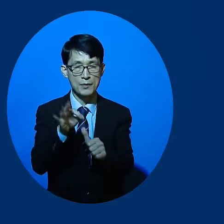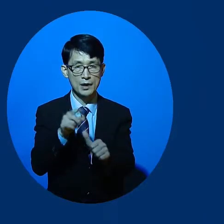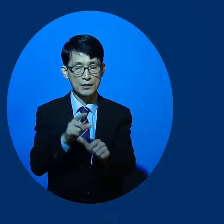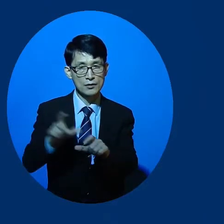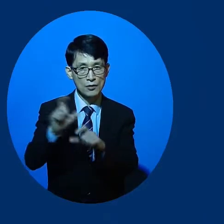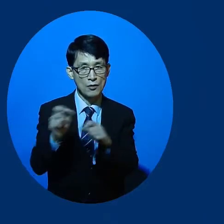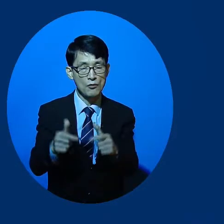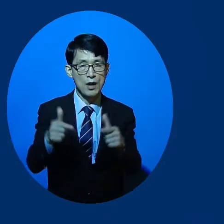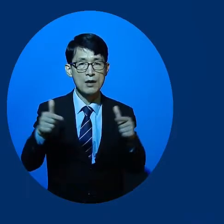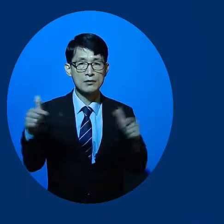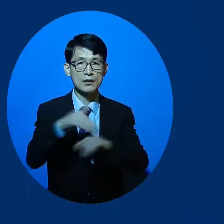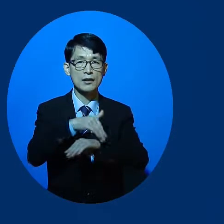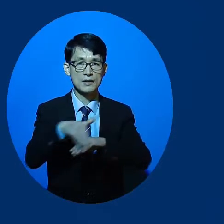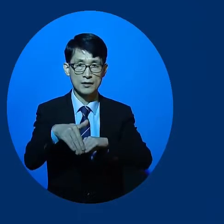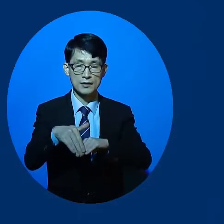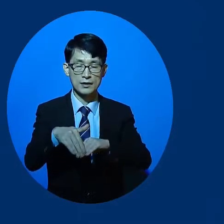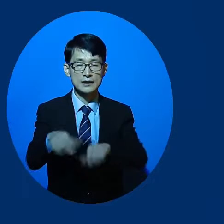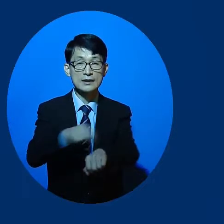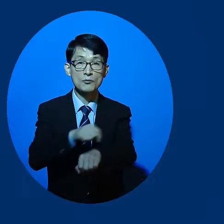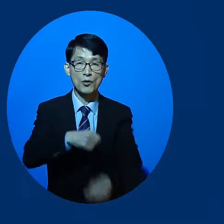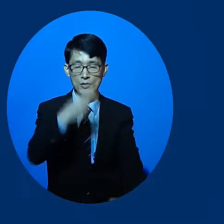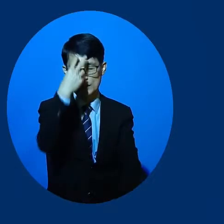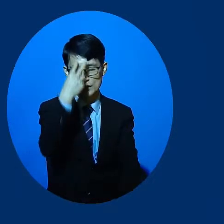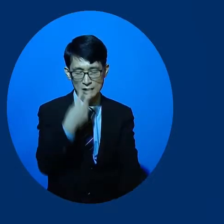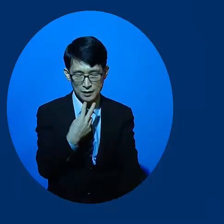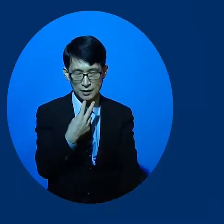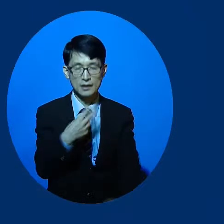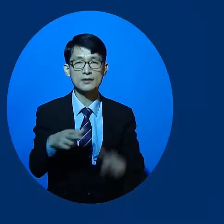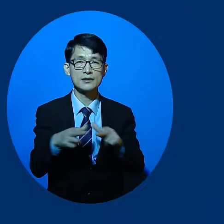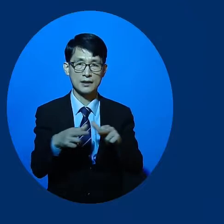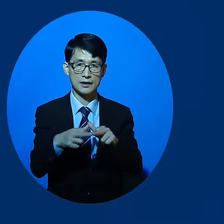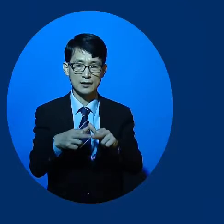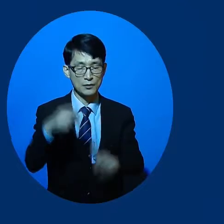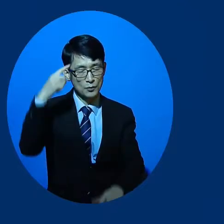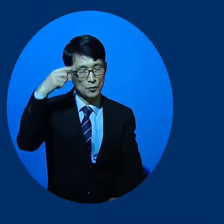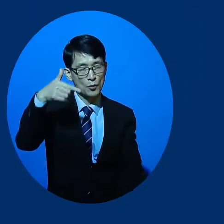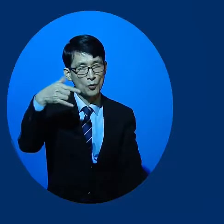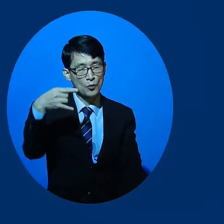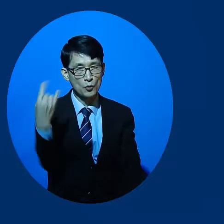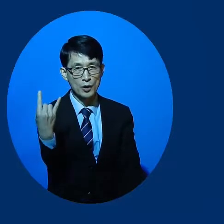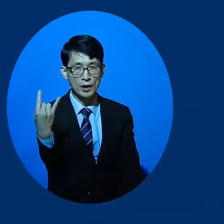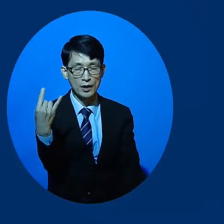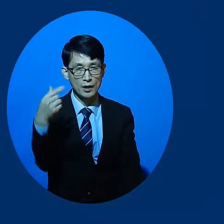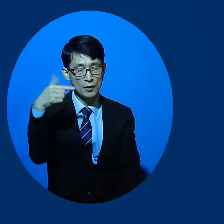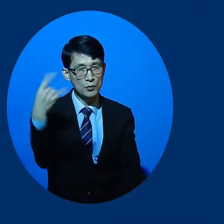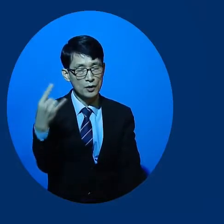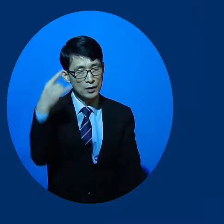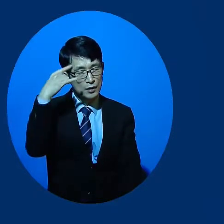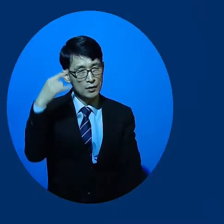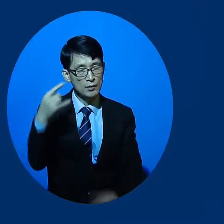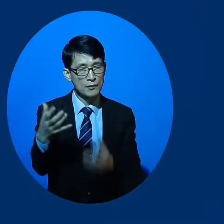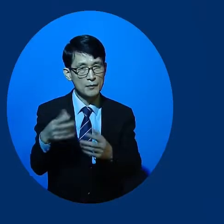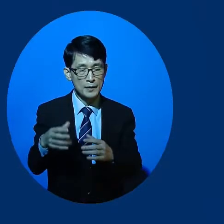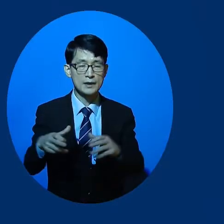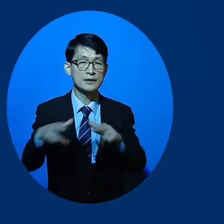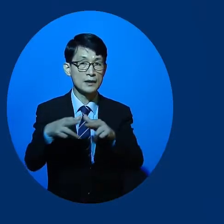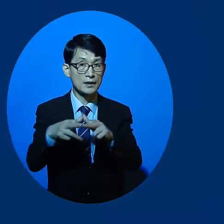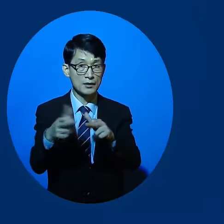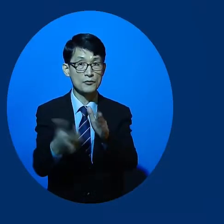있습니다. 특히 시각장애, 뇌성마비 등 다양한 장애 유형을 고려한 맞춤형 장애인